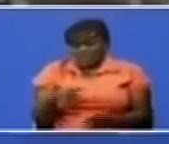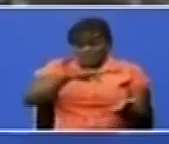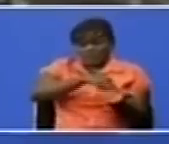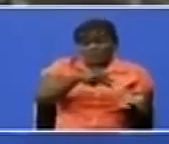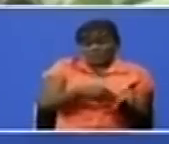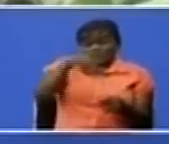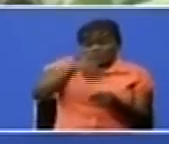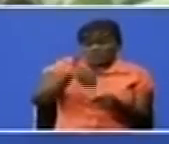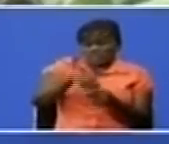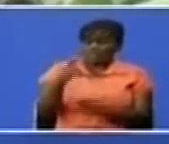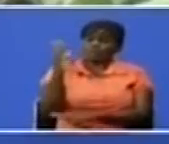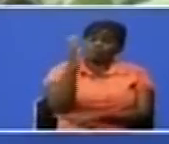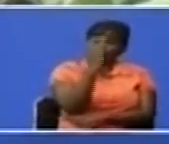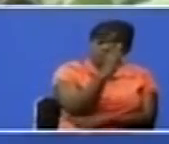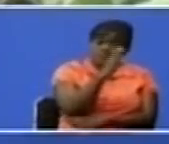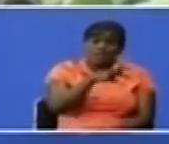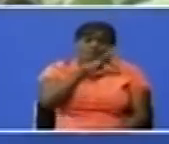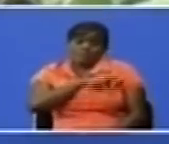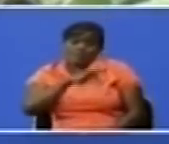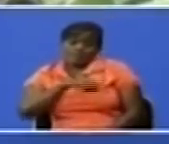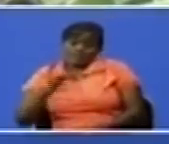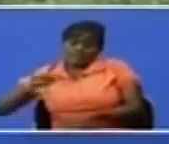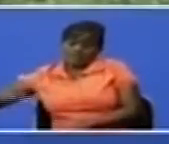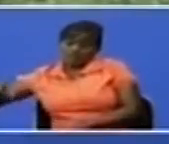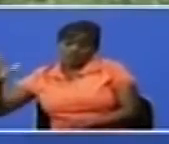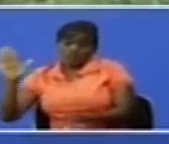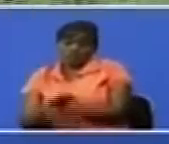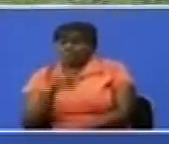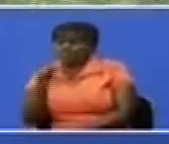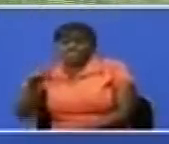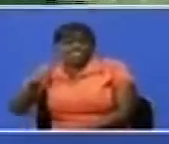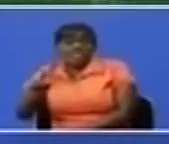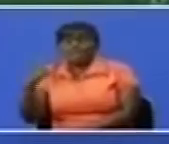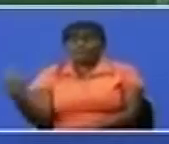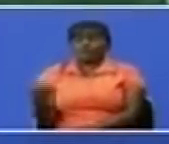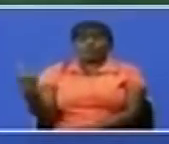inayoendelea ndani ya misitu ni ya kunufaisha kaunti nzima ila si wao tu.